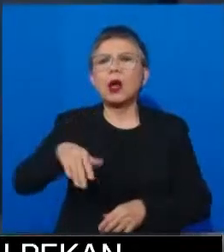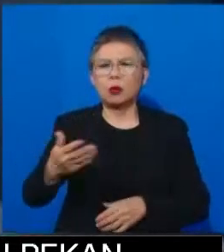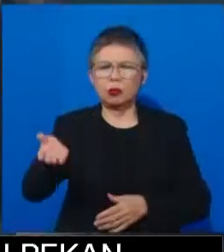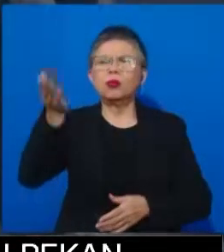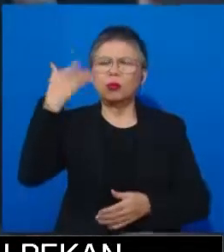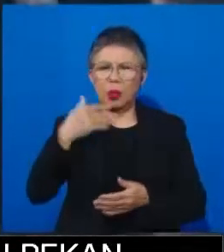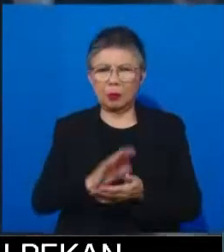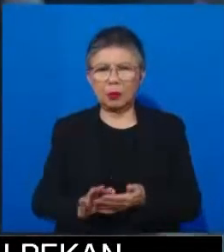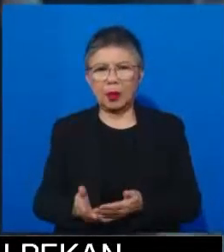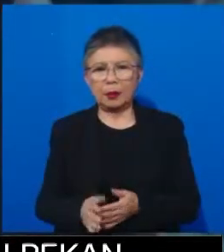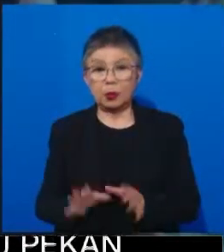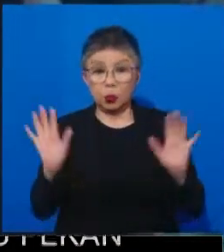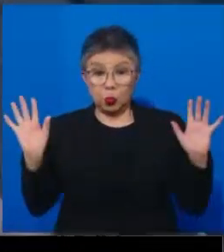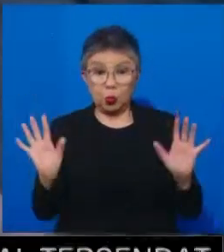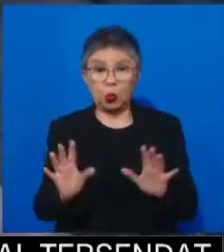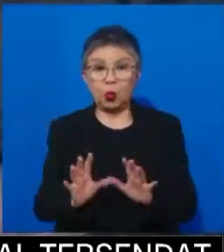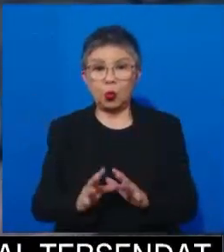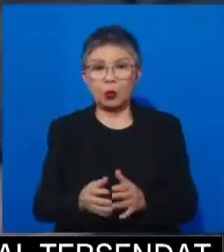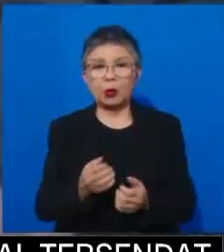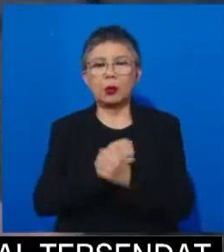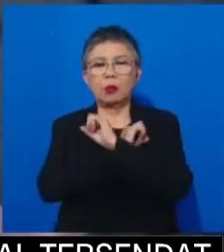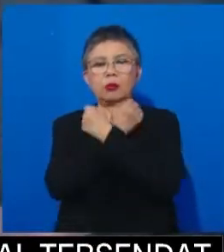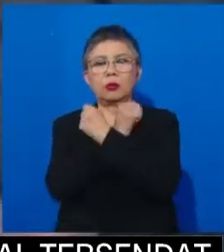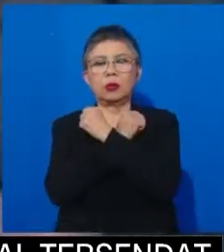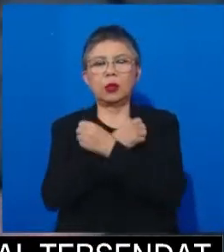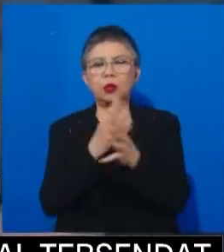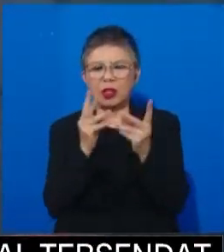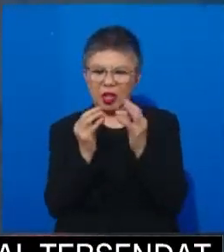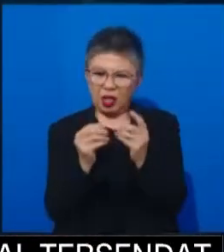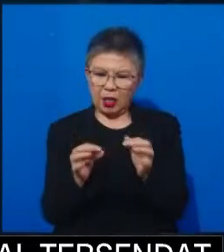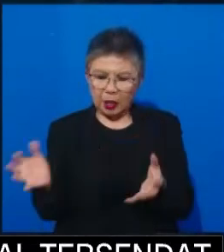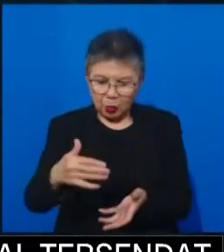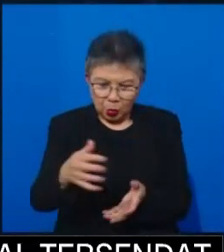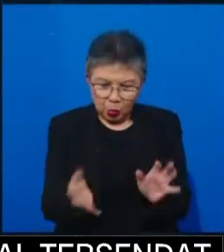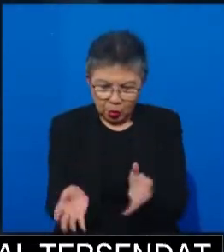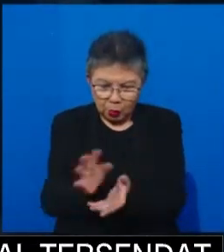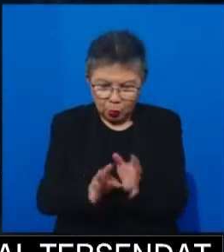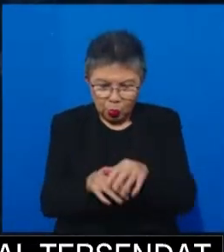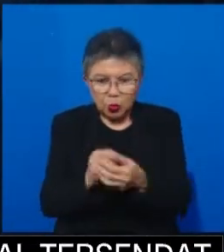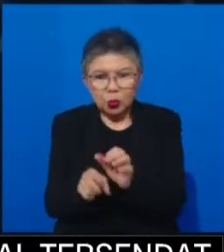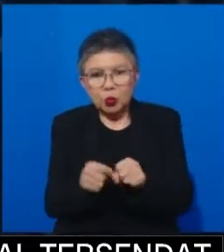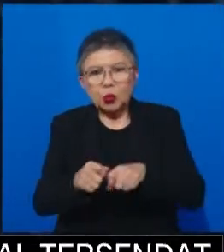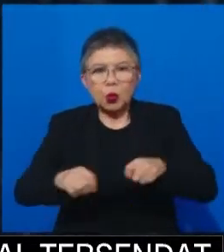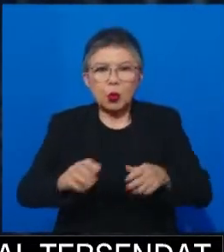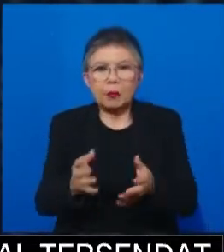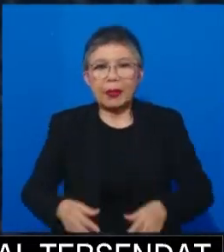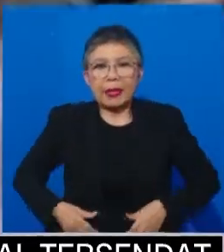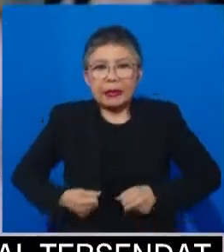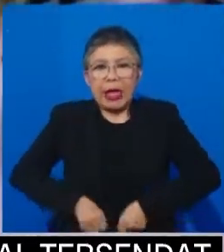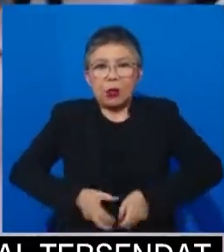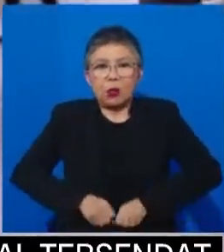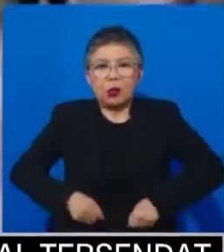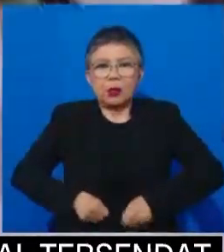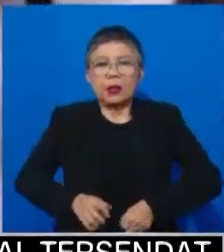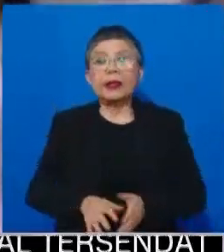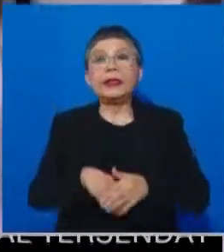tahun. Puluhan jasad, baik yang masih berupa tengkorak hingga yang sudah menjadi tanah, terlebih dahulu dibungkus menggunakan sarung lalu disimpan di